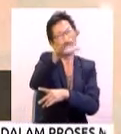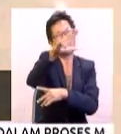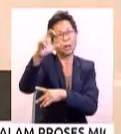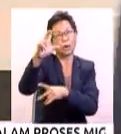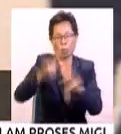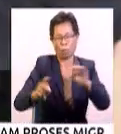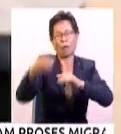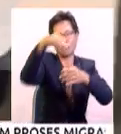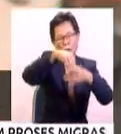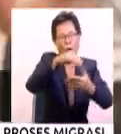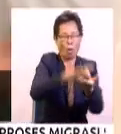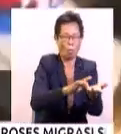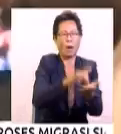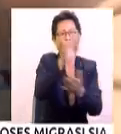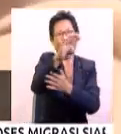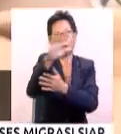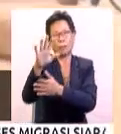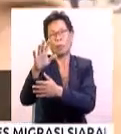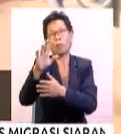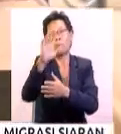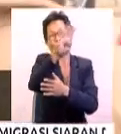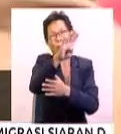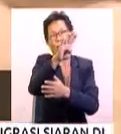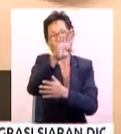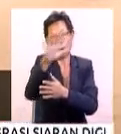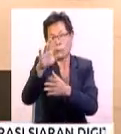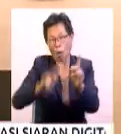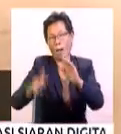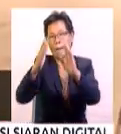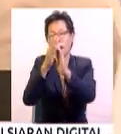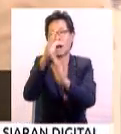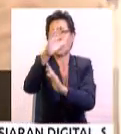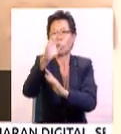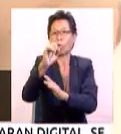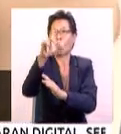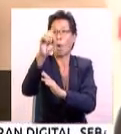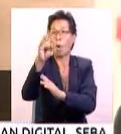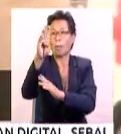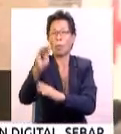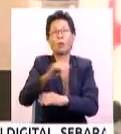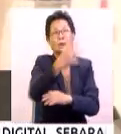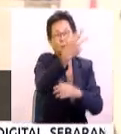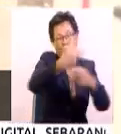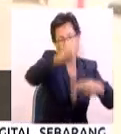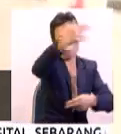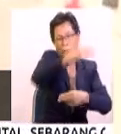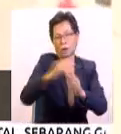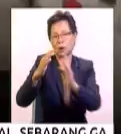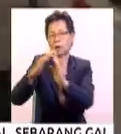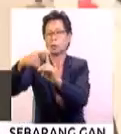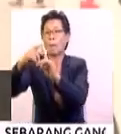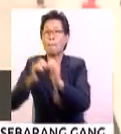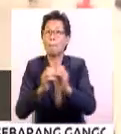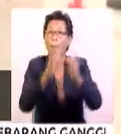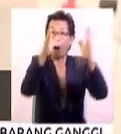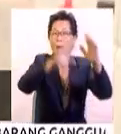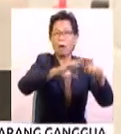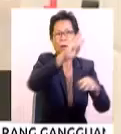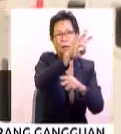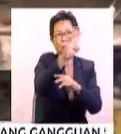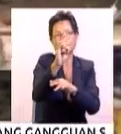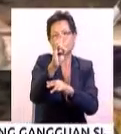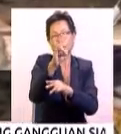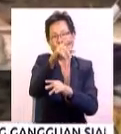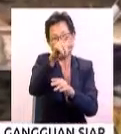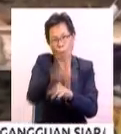yang terbunuh, 45 orang di Bandar Colombo, iaitu lokasi tiga hotel dan gereja di bom, manakala 67